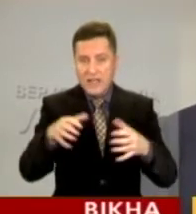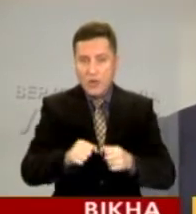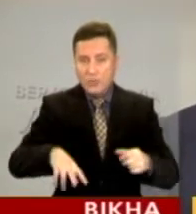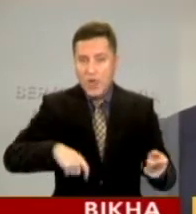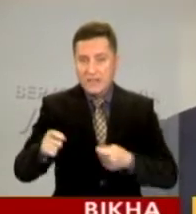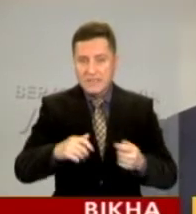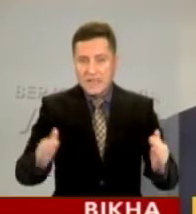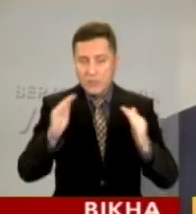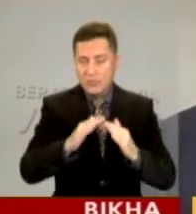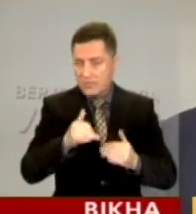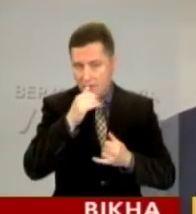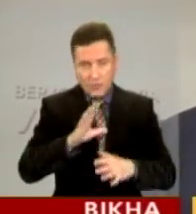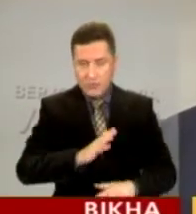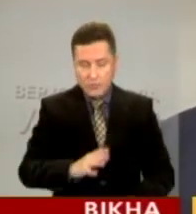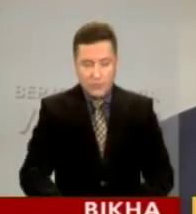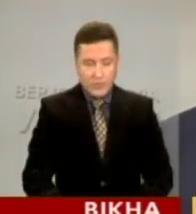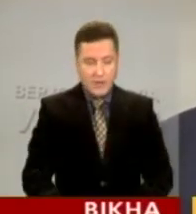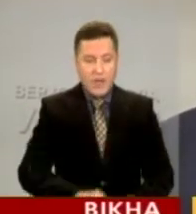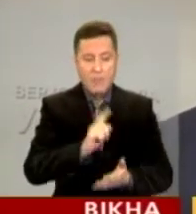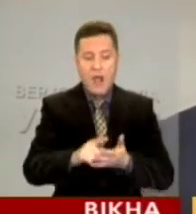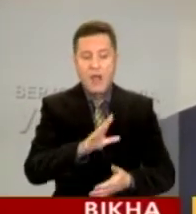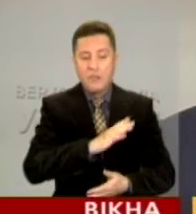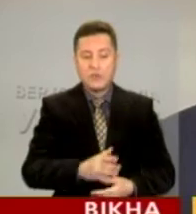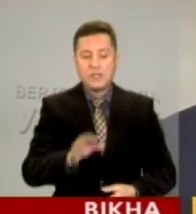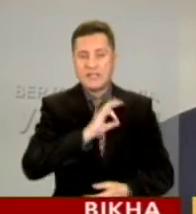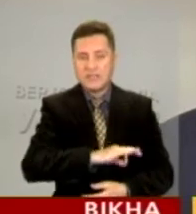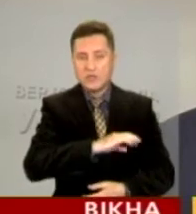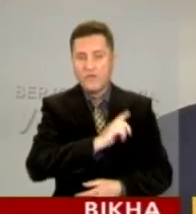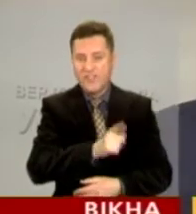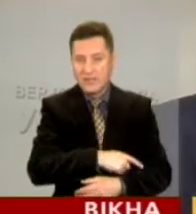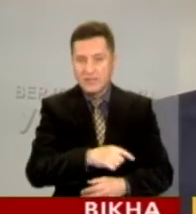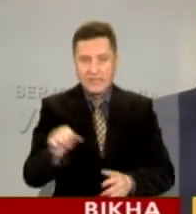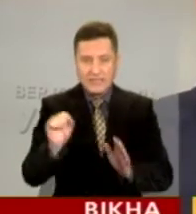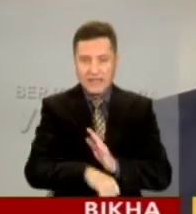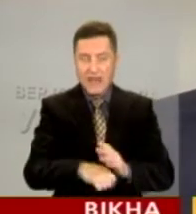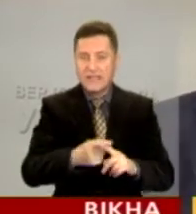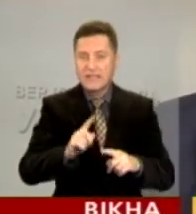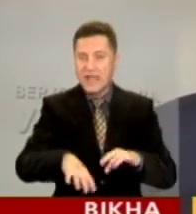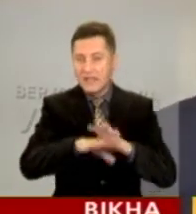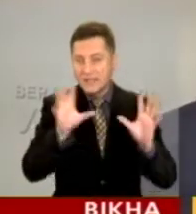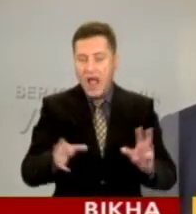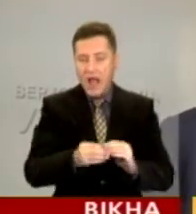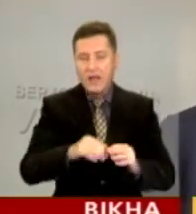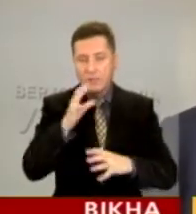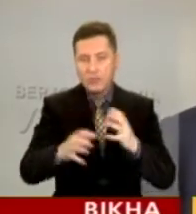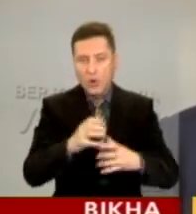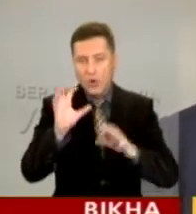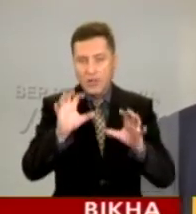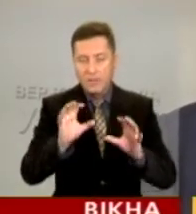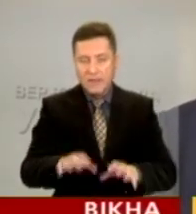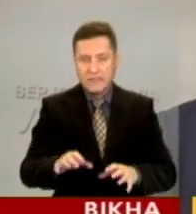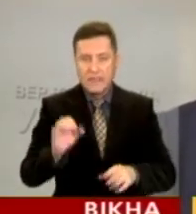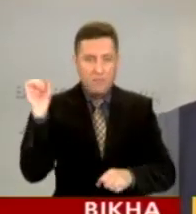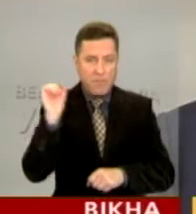будівлі, бути не може. Має бути застосована сила. Це загальний міжнародний принцип